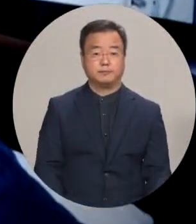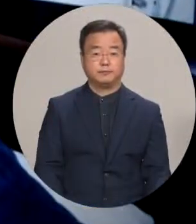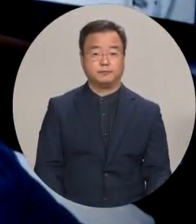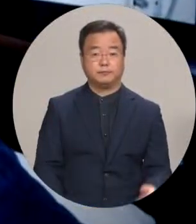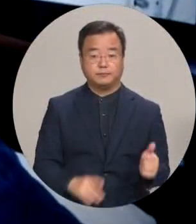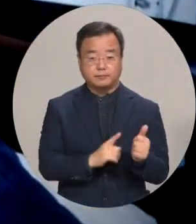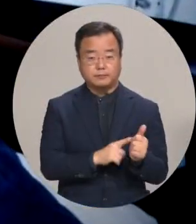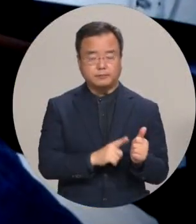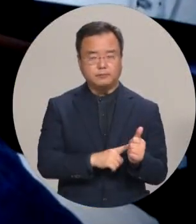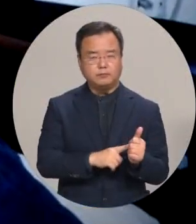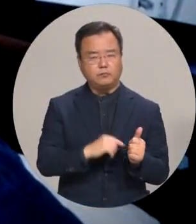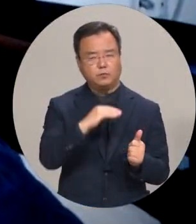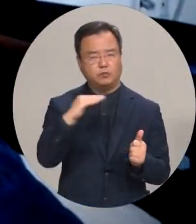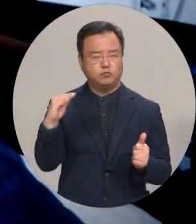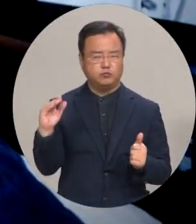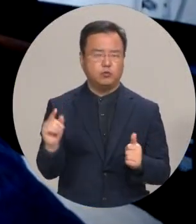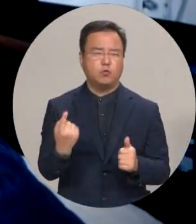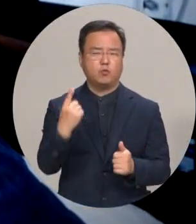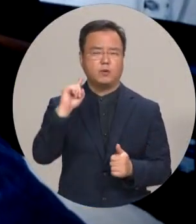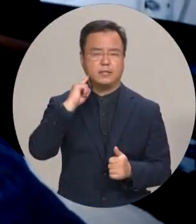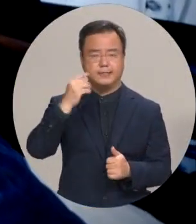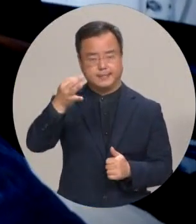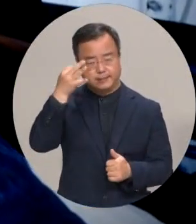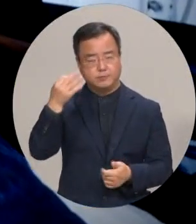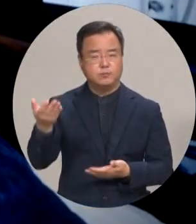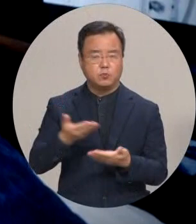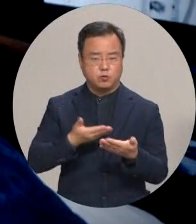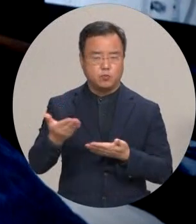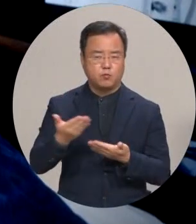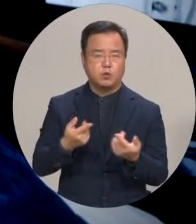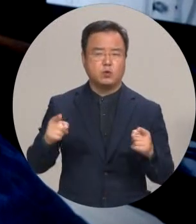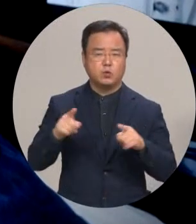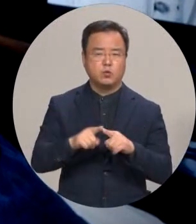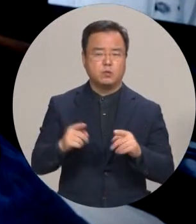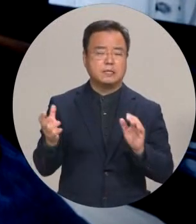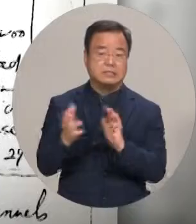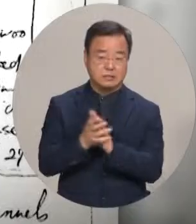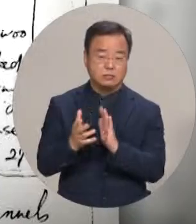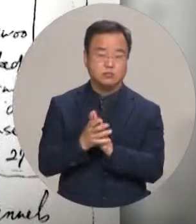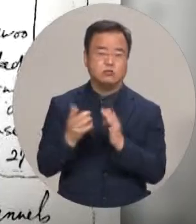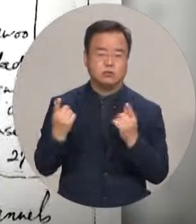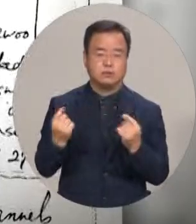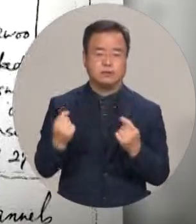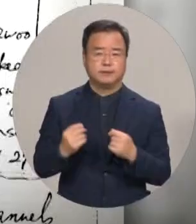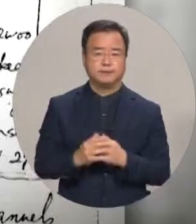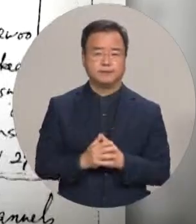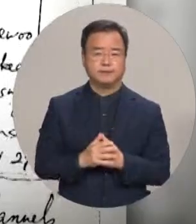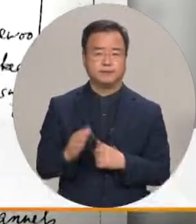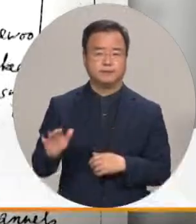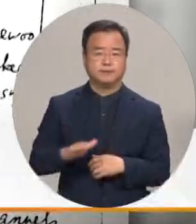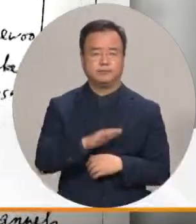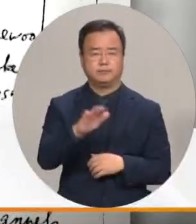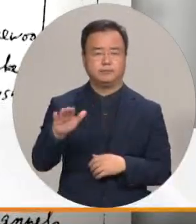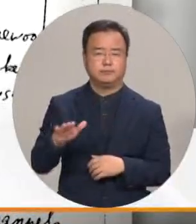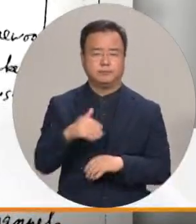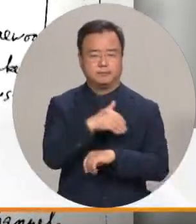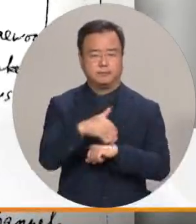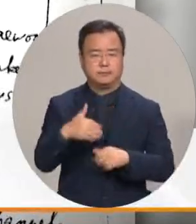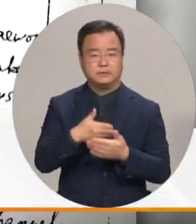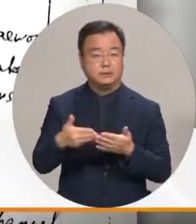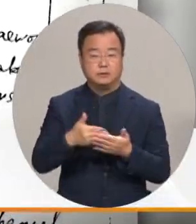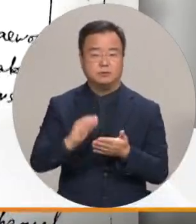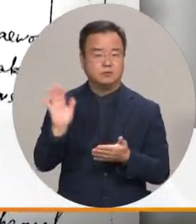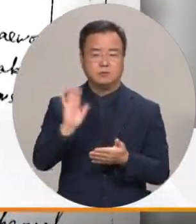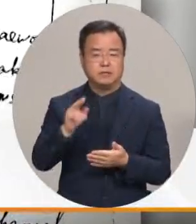그는 고차원적 예술적 교감을 나눈 동료이자 아주 가까운 친구였습니다. 우린 그런 거 없어요. 늘